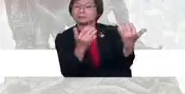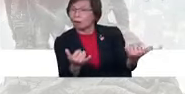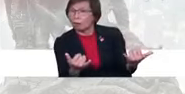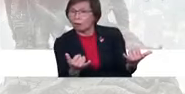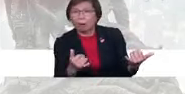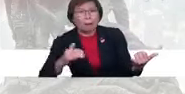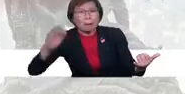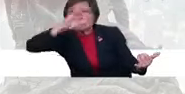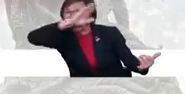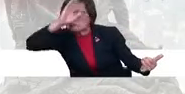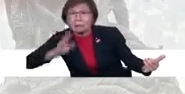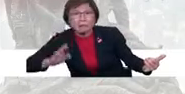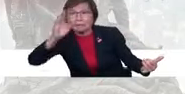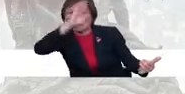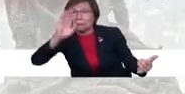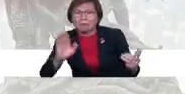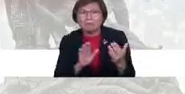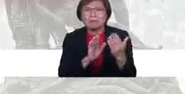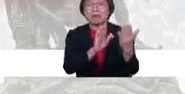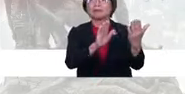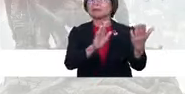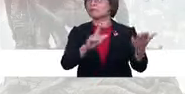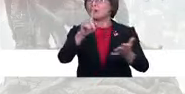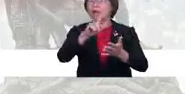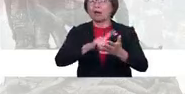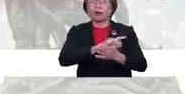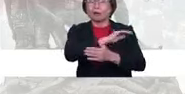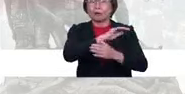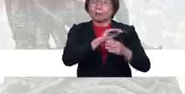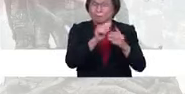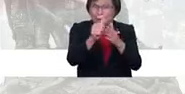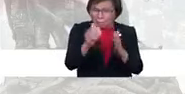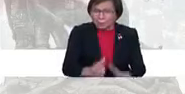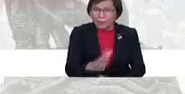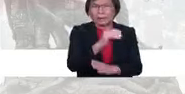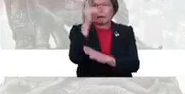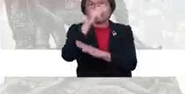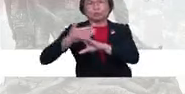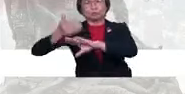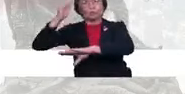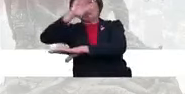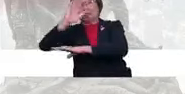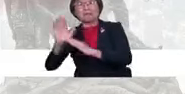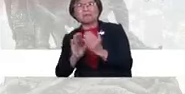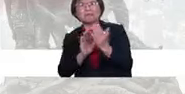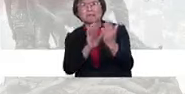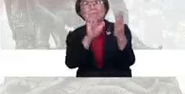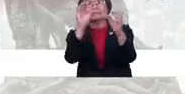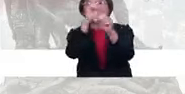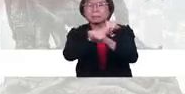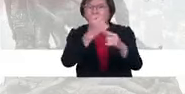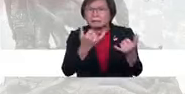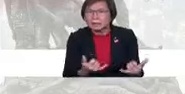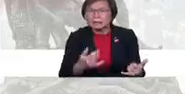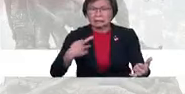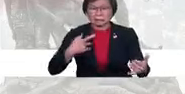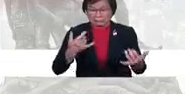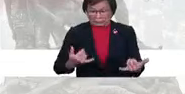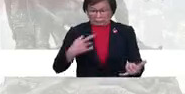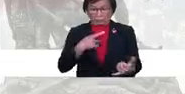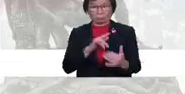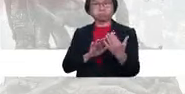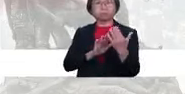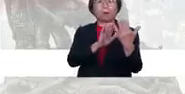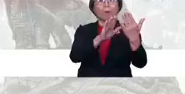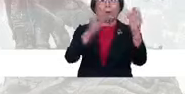belum pernah ditempuh I sebarang pemimpin dan kerajaan sebelum ini gini kita berdepan